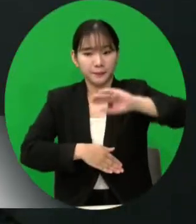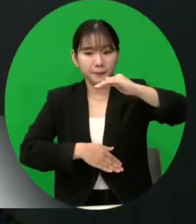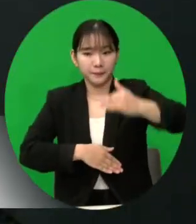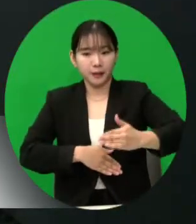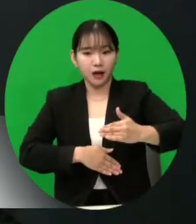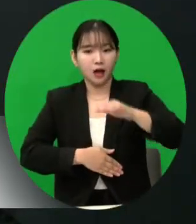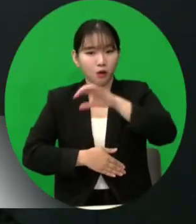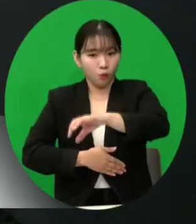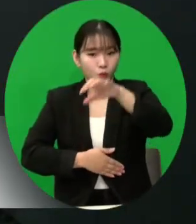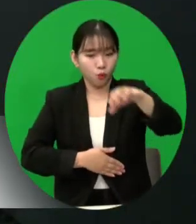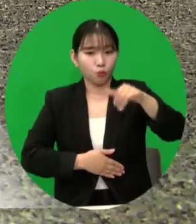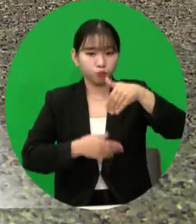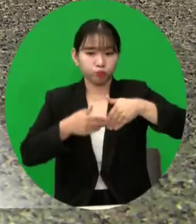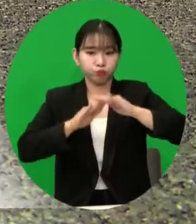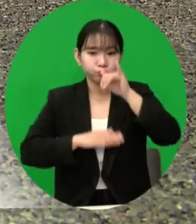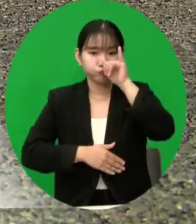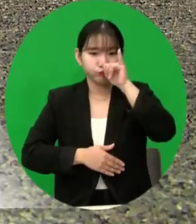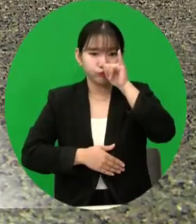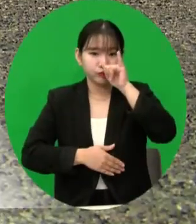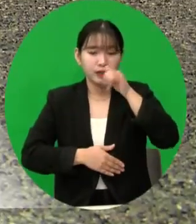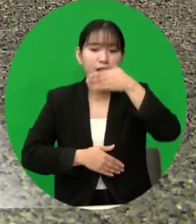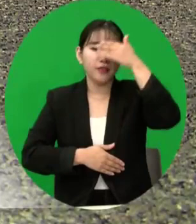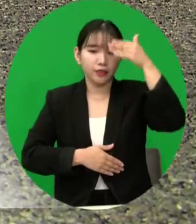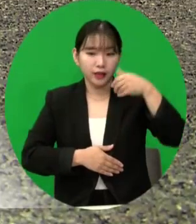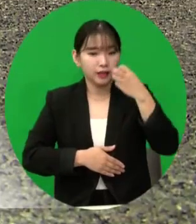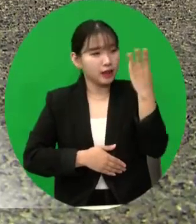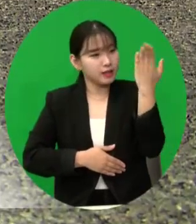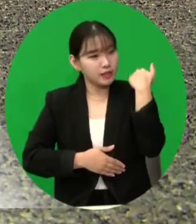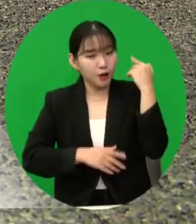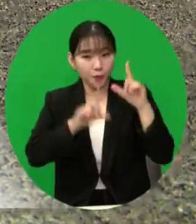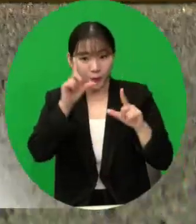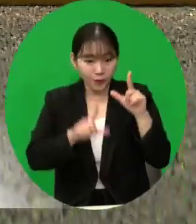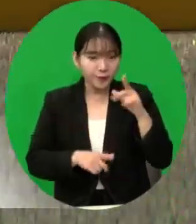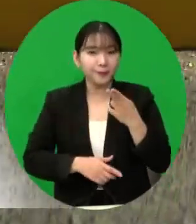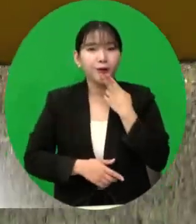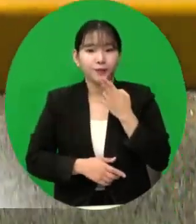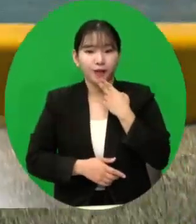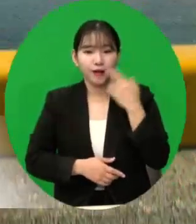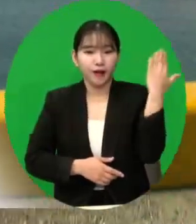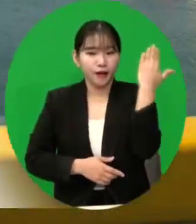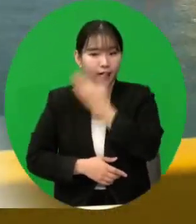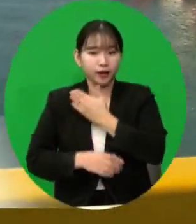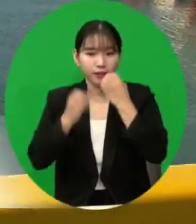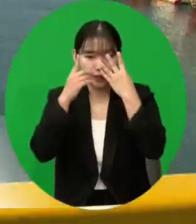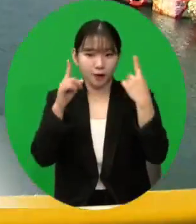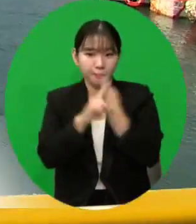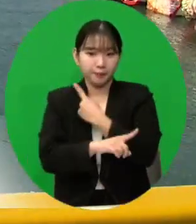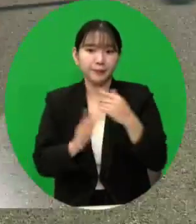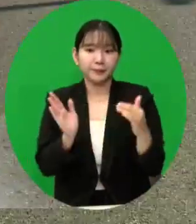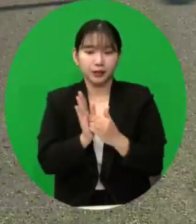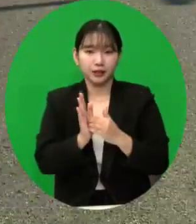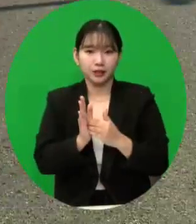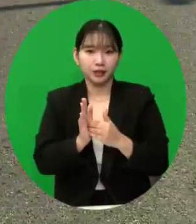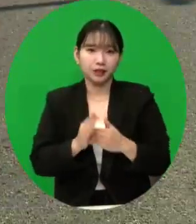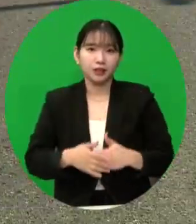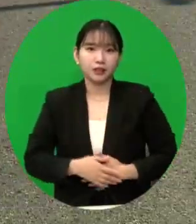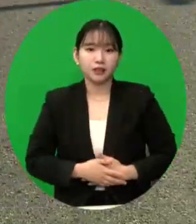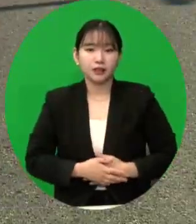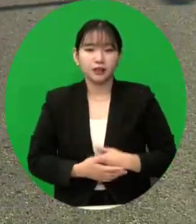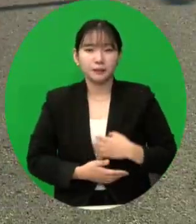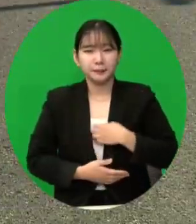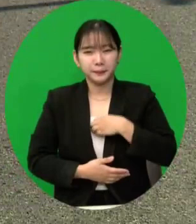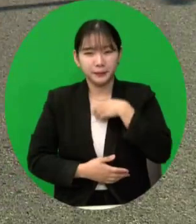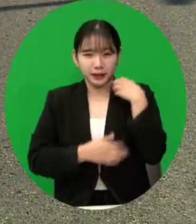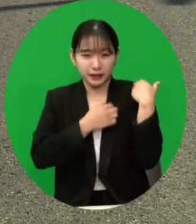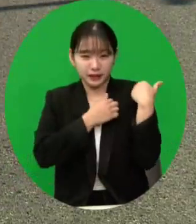방지턱들도 곳곳에 설치돼 있습니다. 다행히 석 달 전 모습은 찾아볼 수 없고 모두 새 것으로 교체됐습니다.